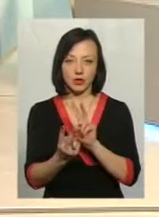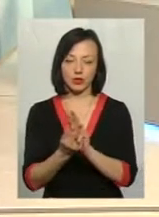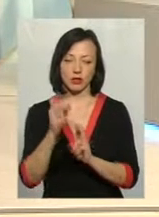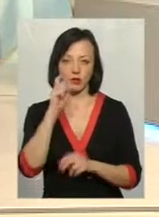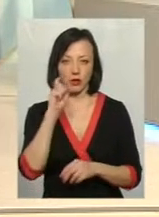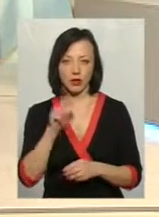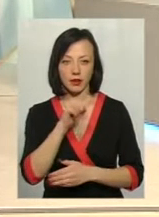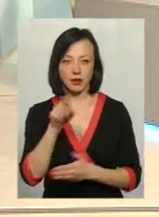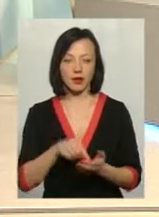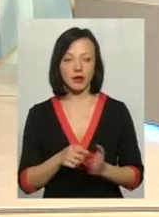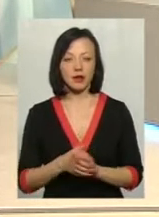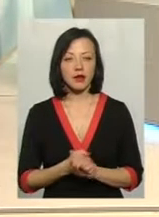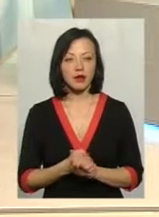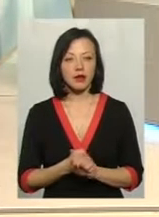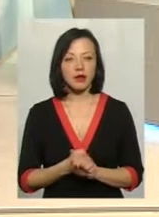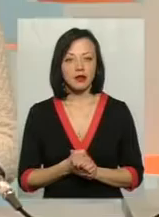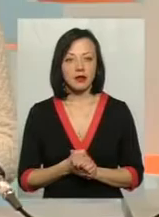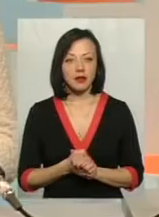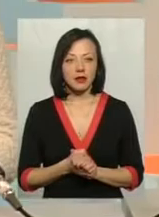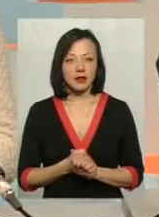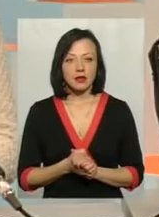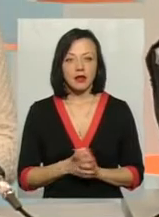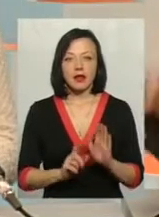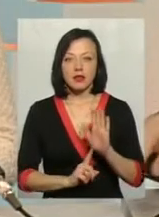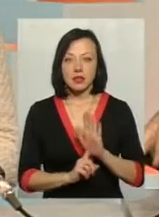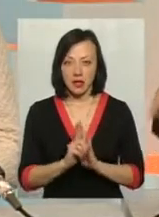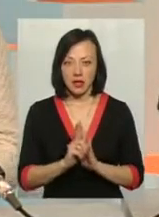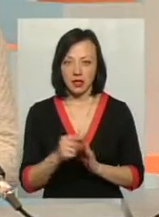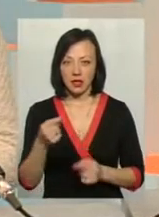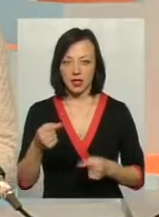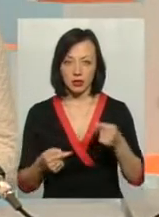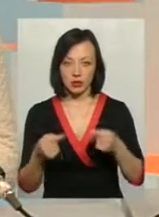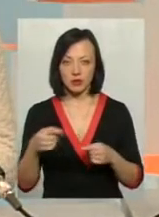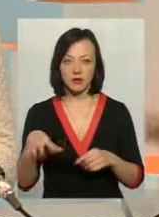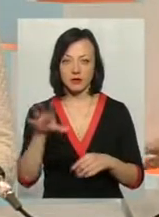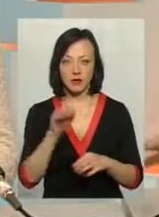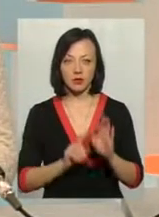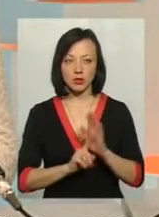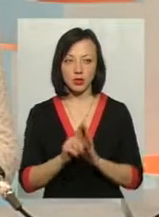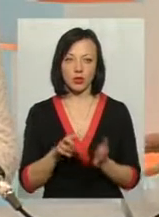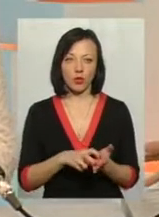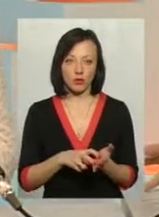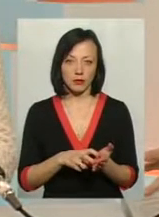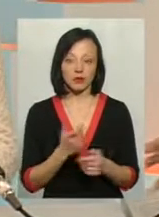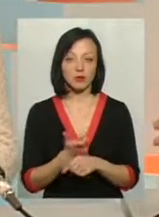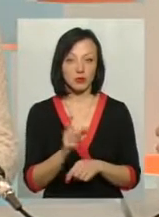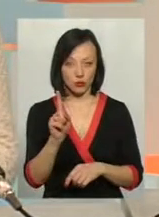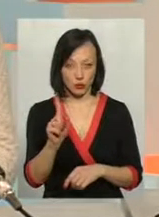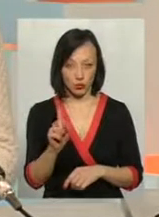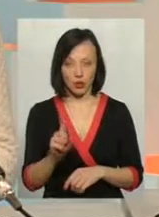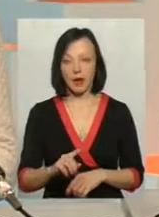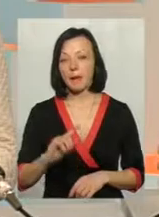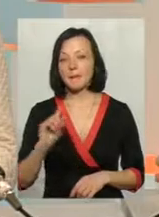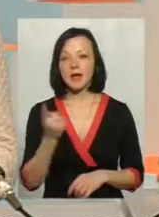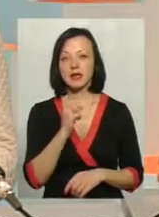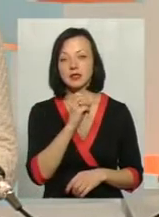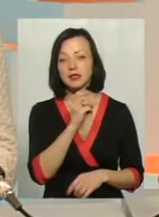Україні? Дуже слушне запитання, тому що на старті дискусії все починається з острахом. Більше того, перші